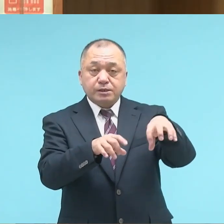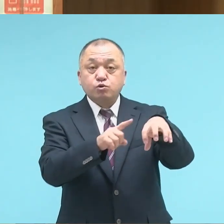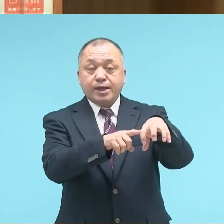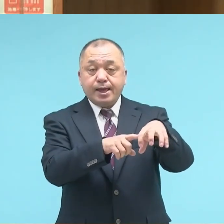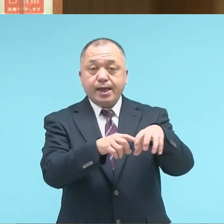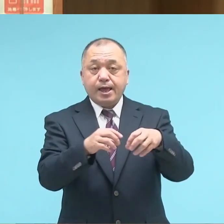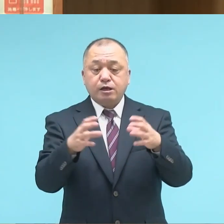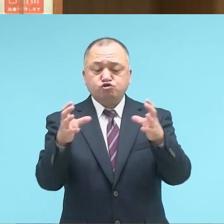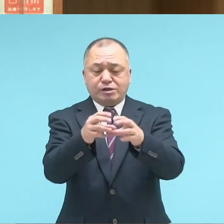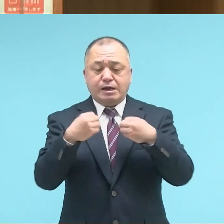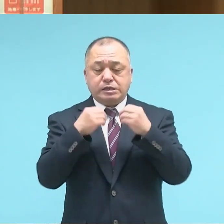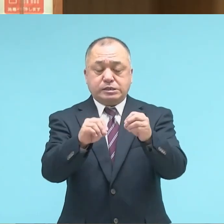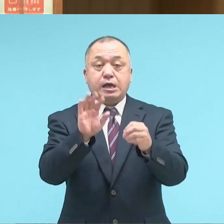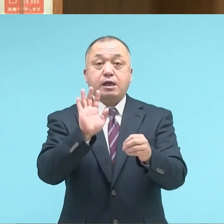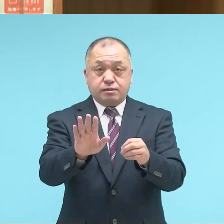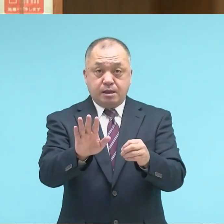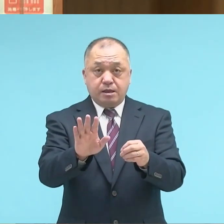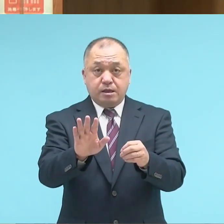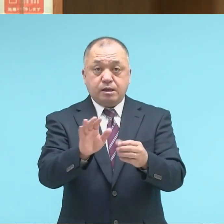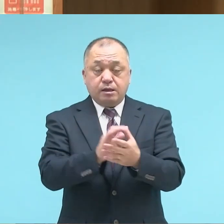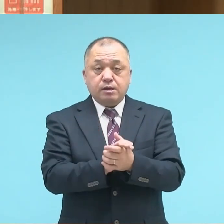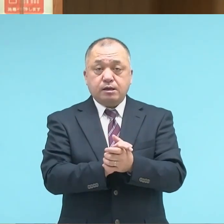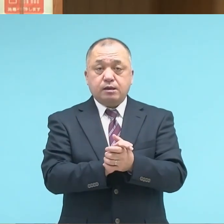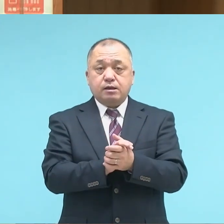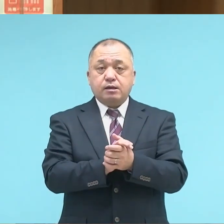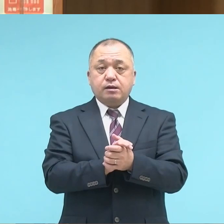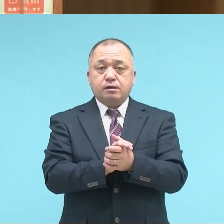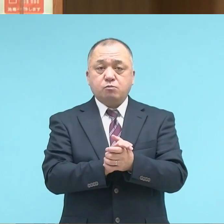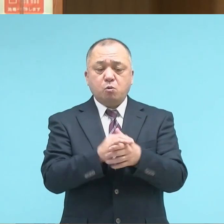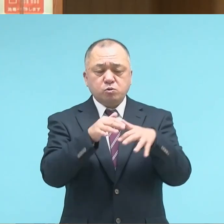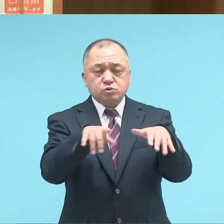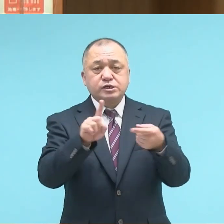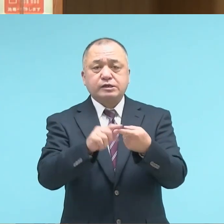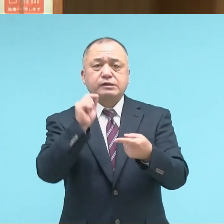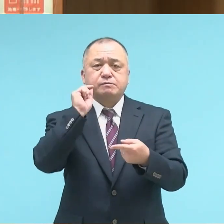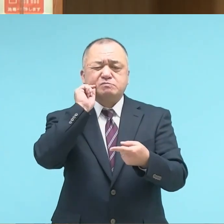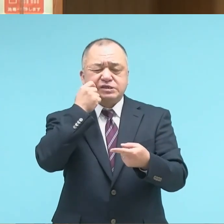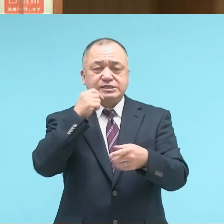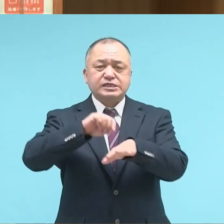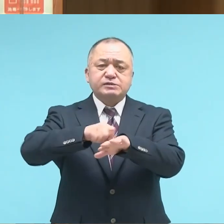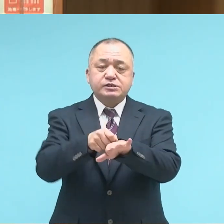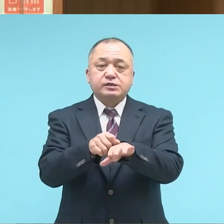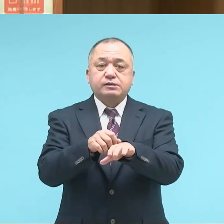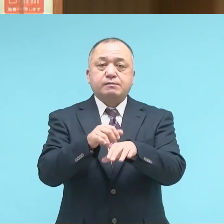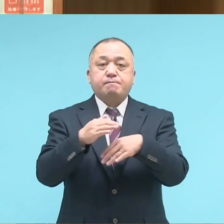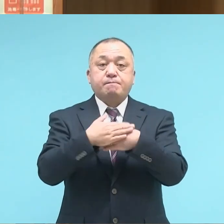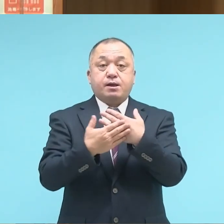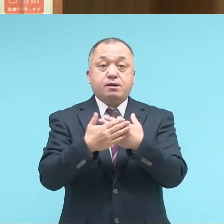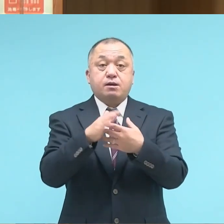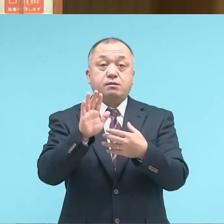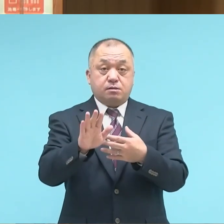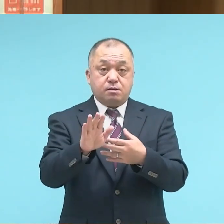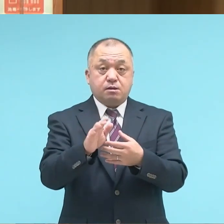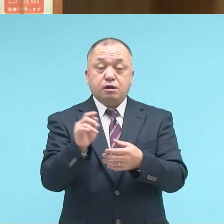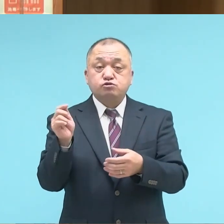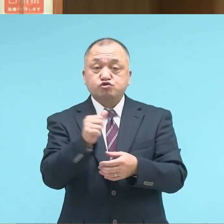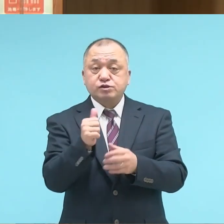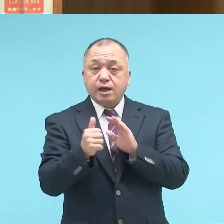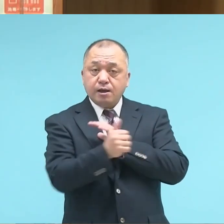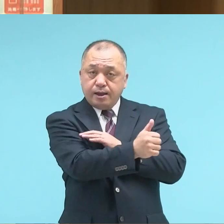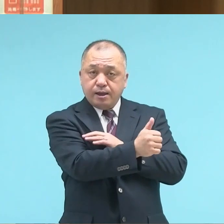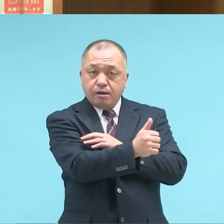常に体制上厳しい部分がございました。直ちに派遣を検討するというよ